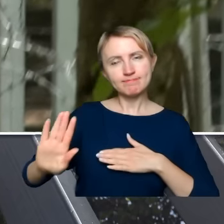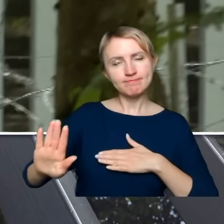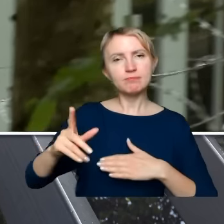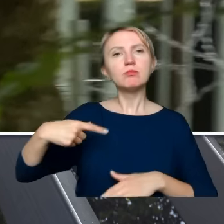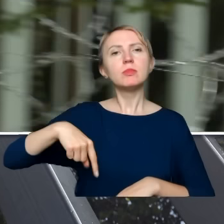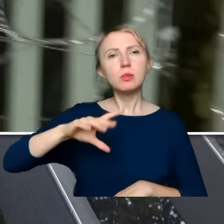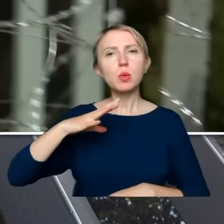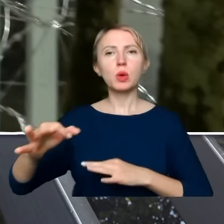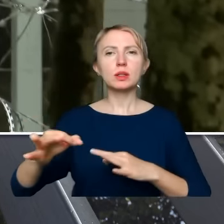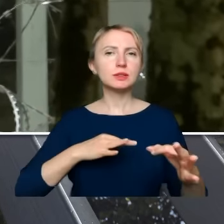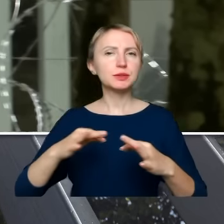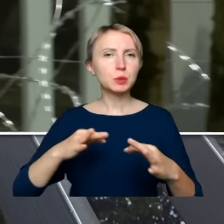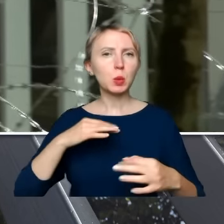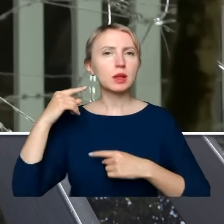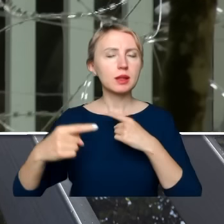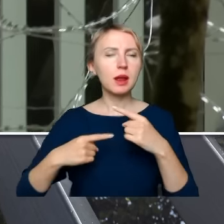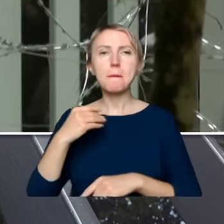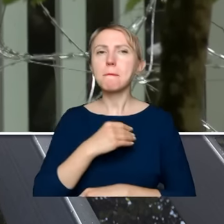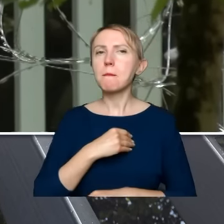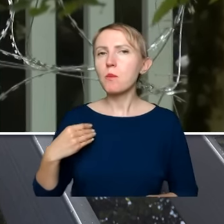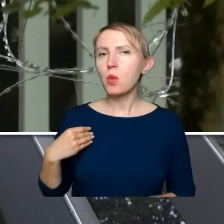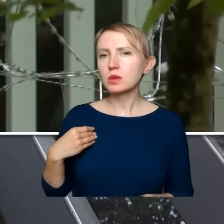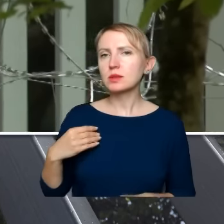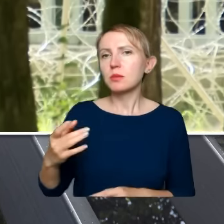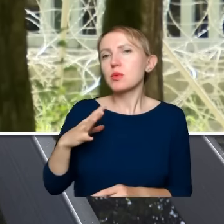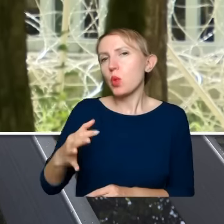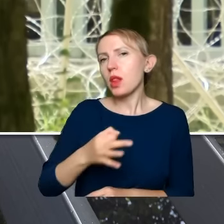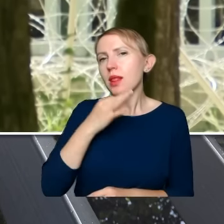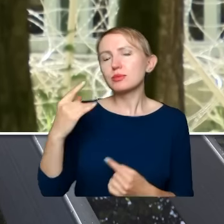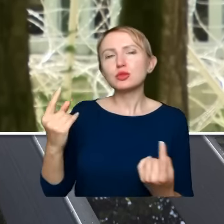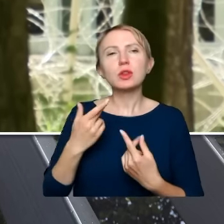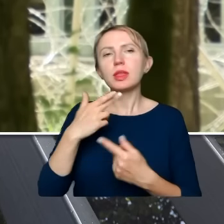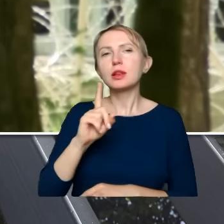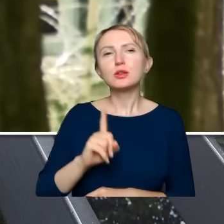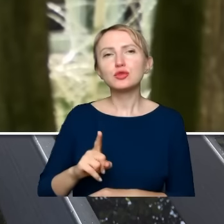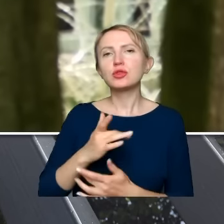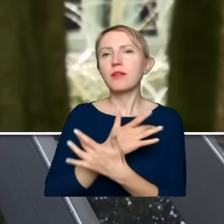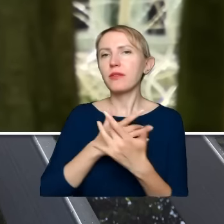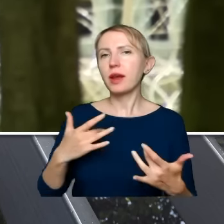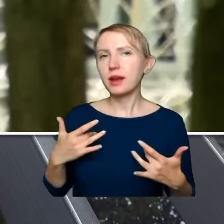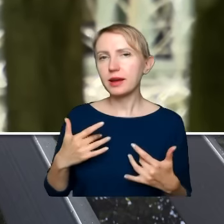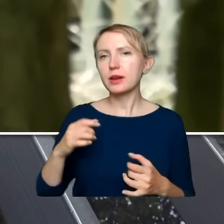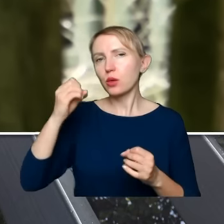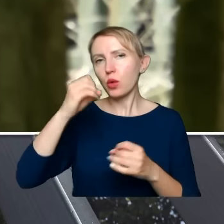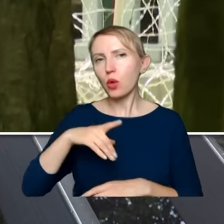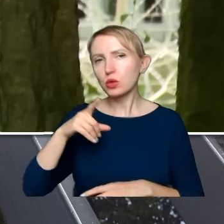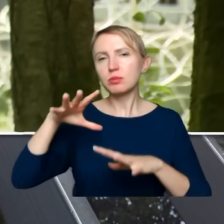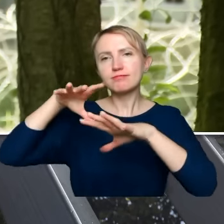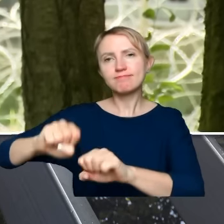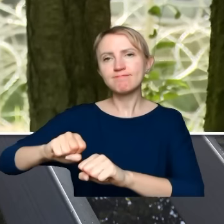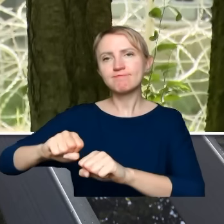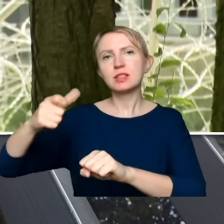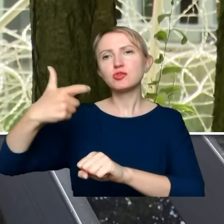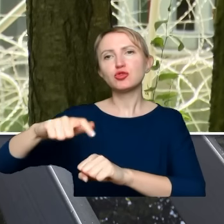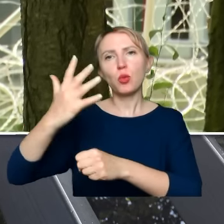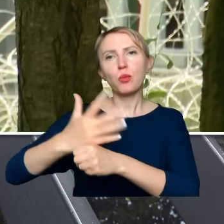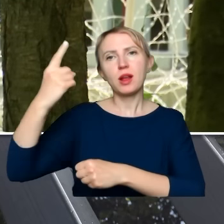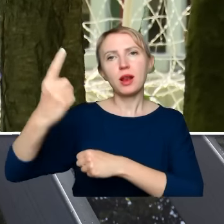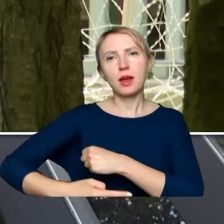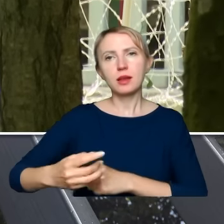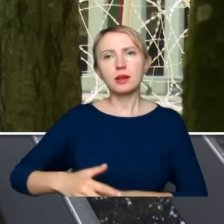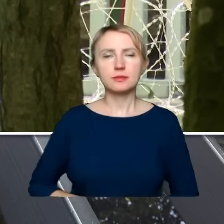taką. Polska i tak była w lepszej sytuacji niż na przykład Węgry. Węgry, które były okupowane 150 lat. No więc